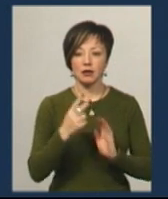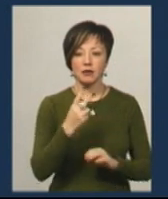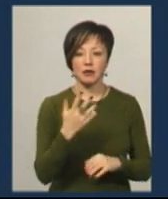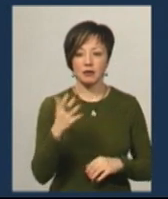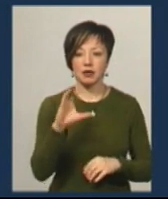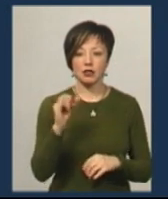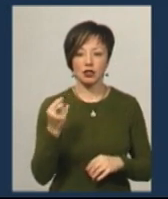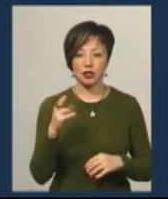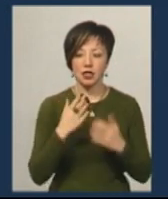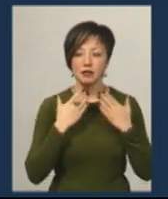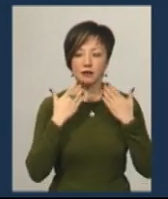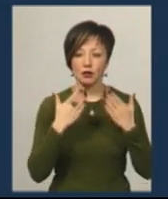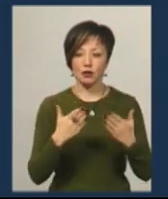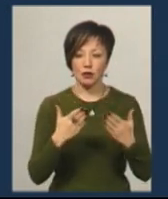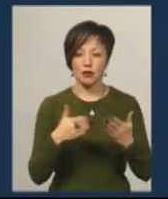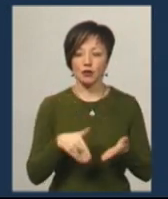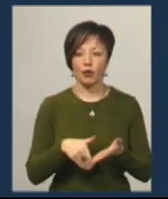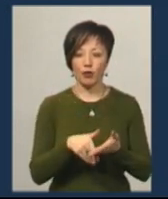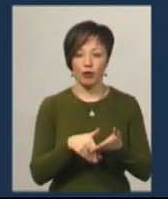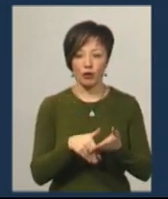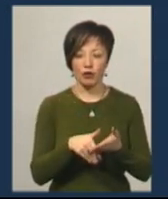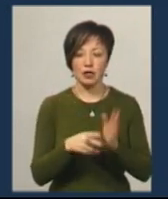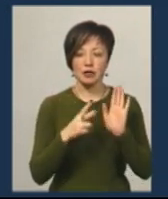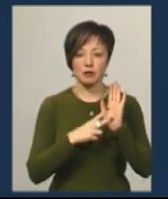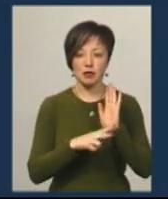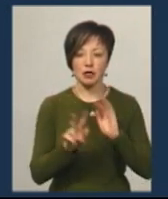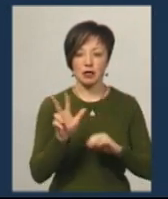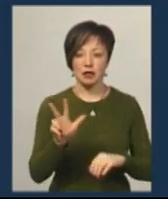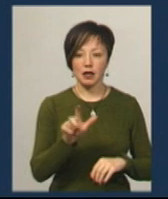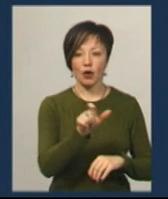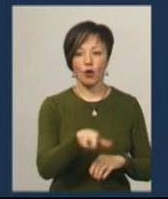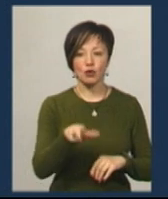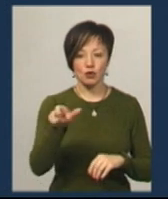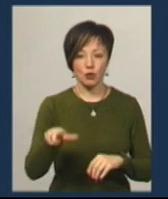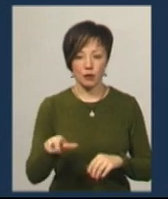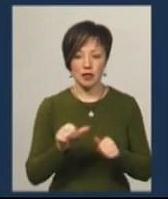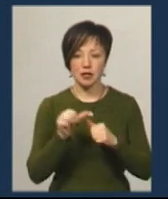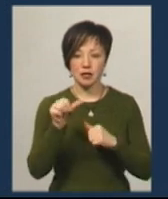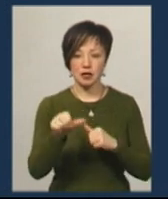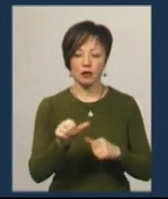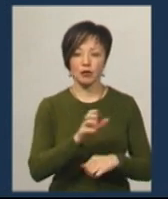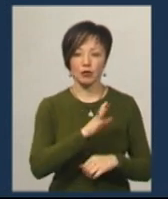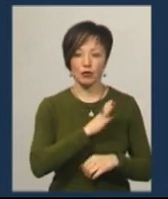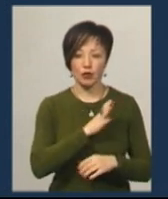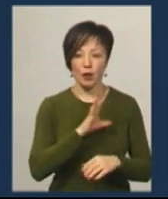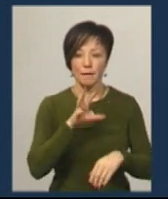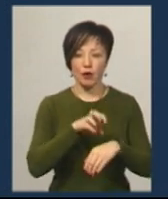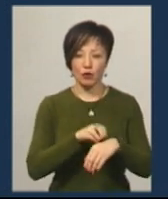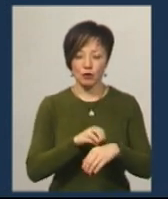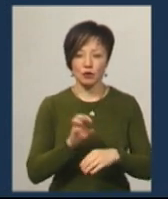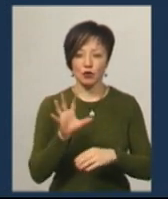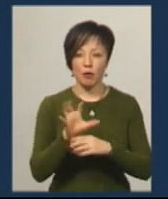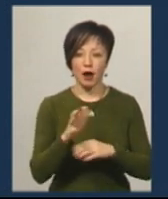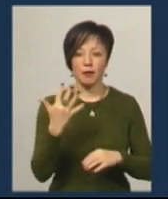січня звернулися за антирабічною допомогою 73 особи. Із них були покусані